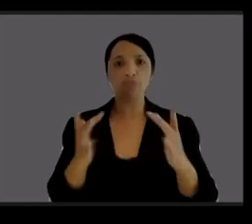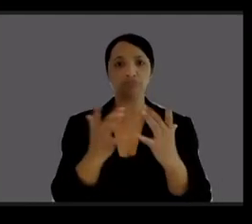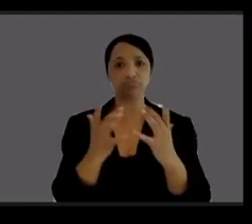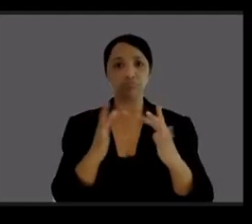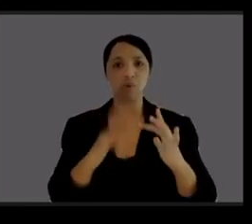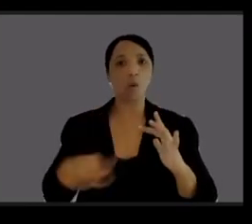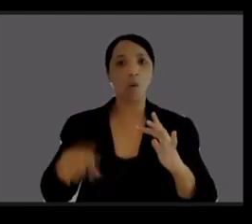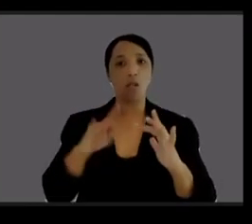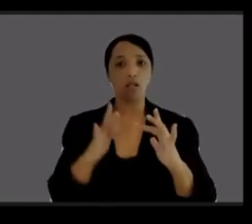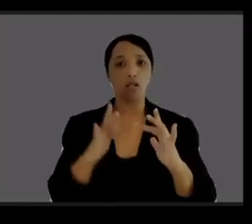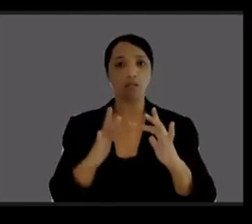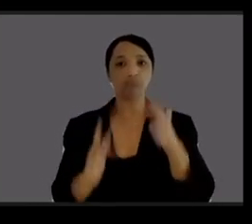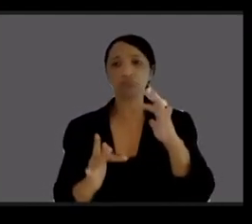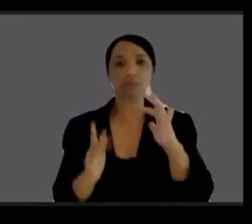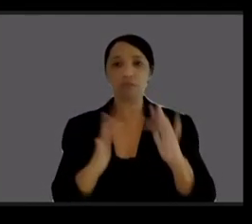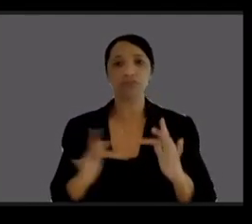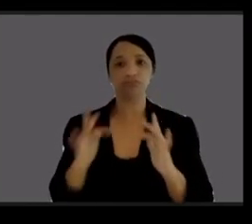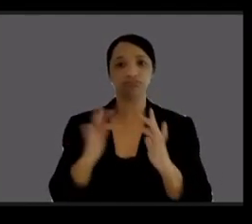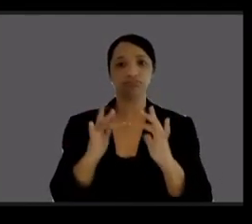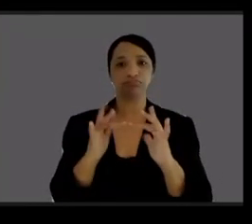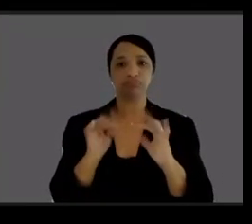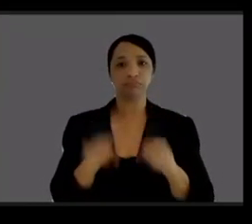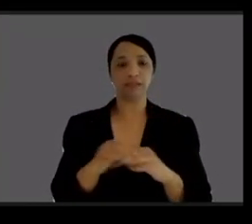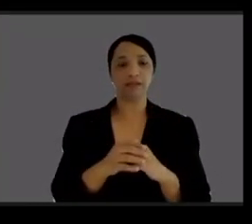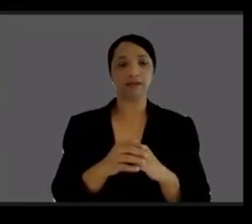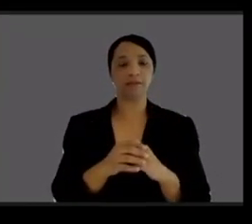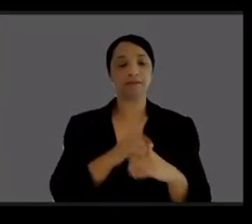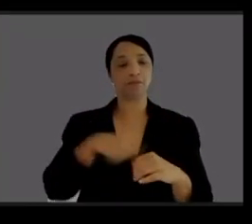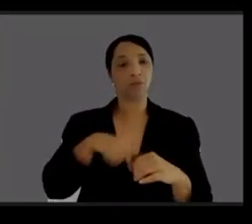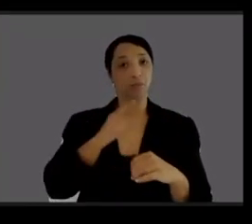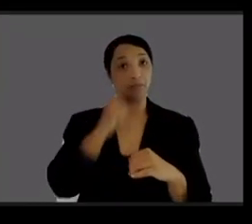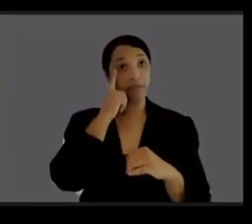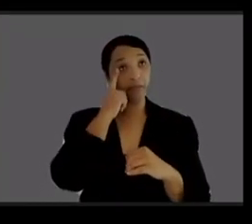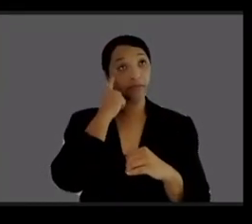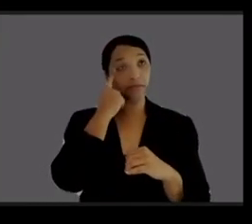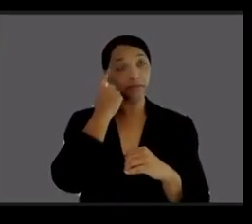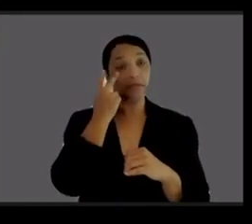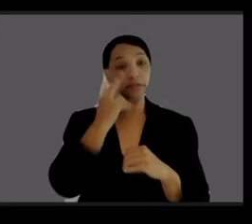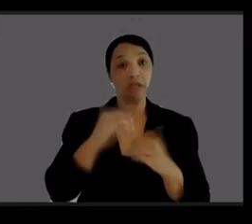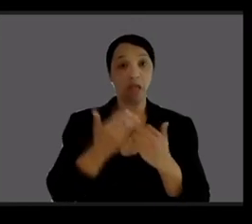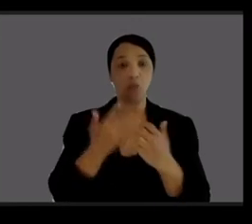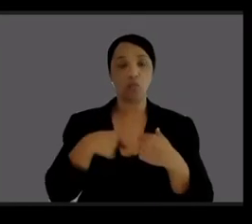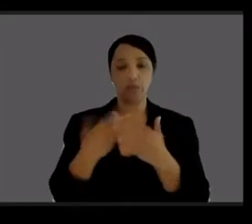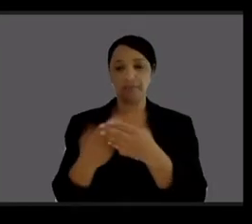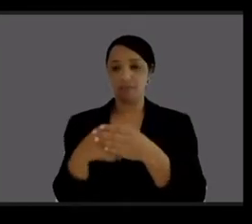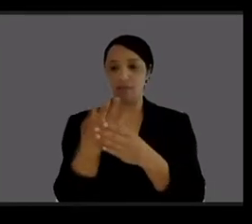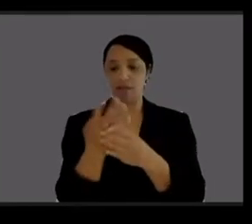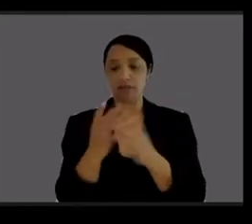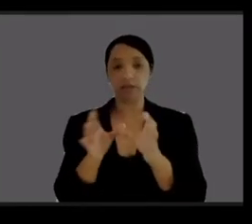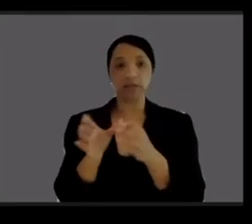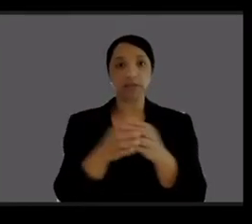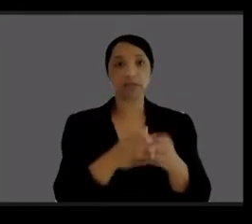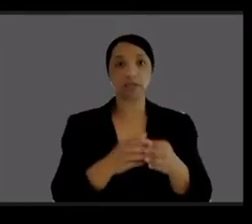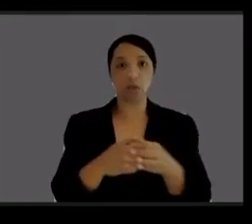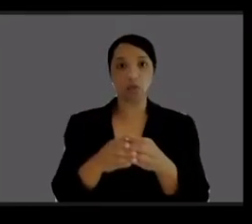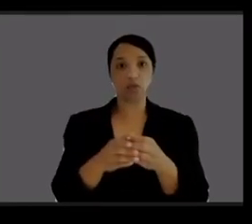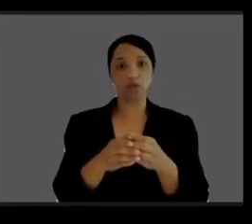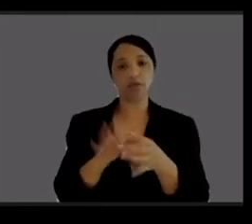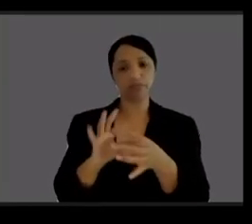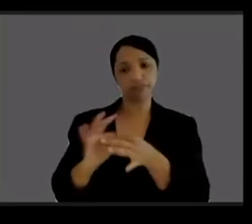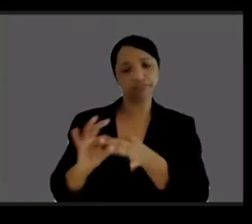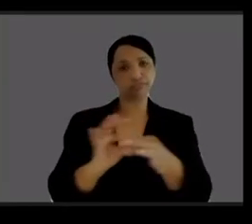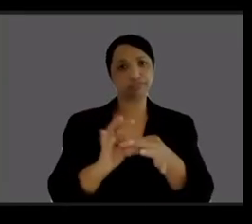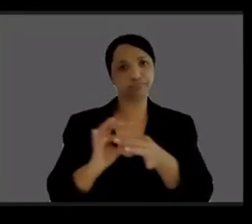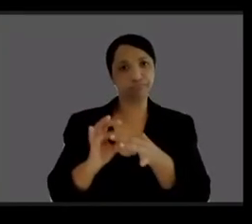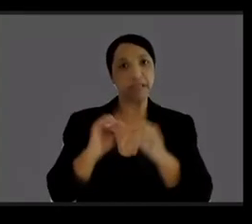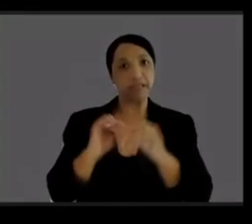沟，让我们充分的利用IGF 的包容性的和多利益相关方的工作思